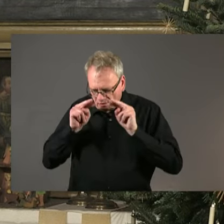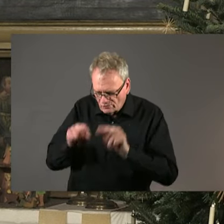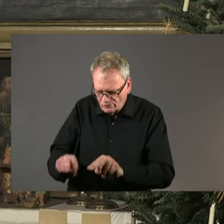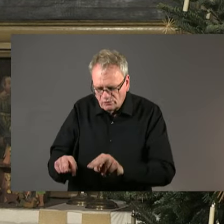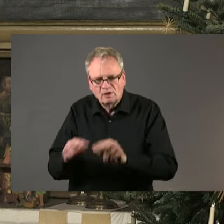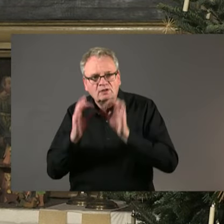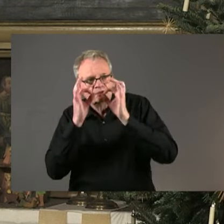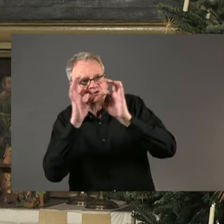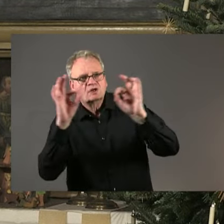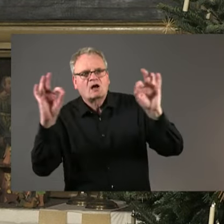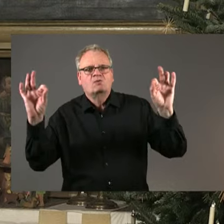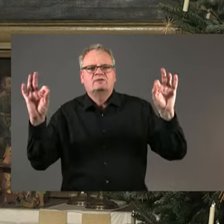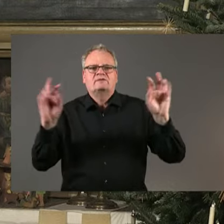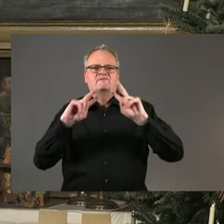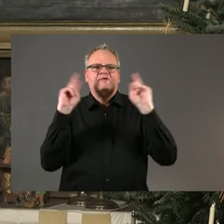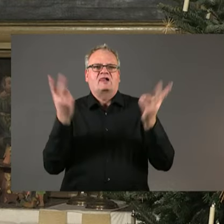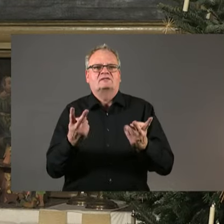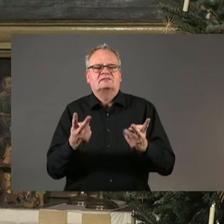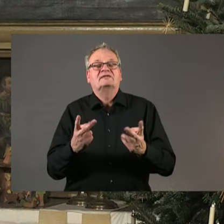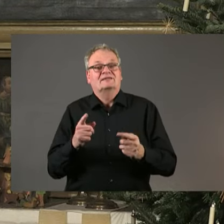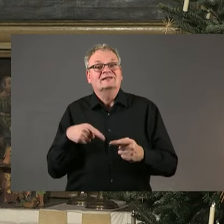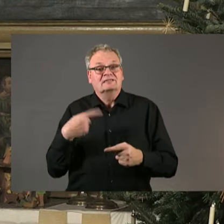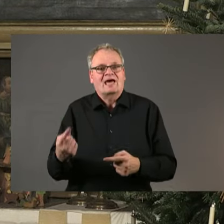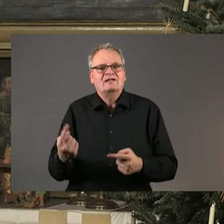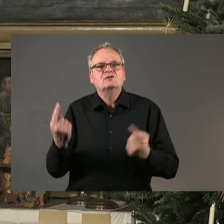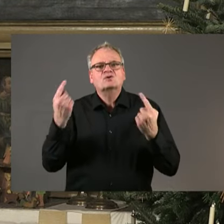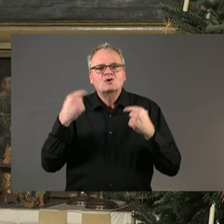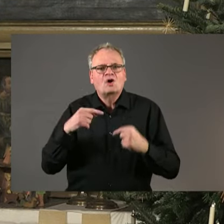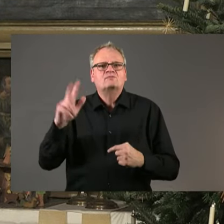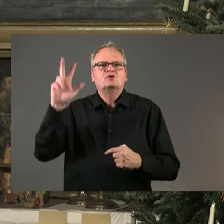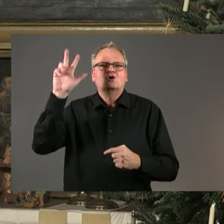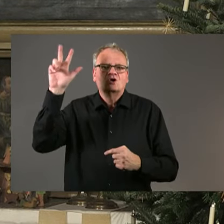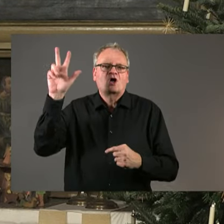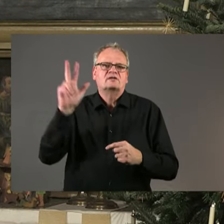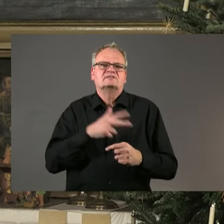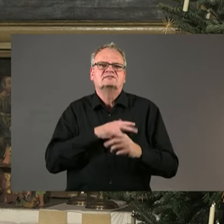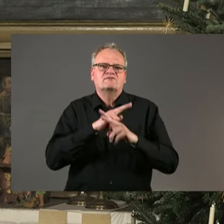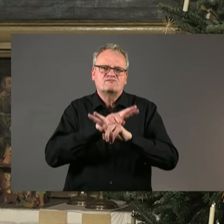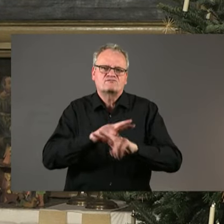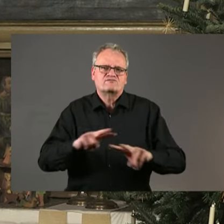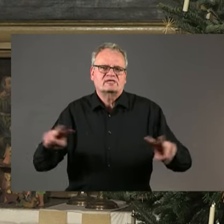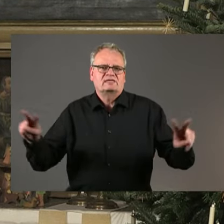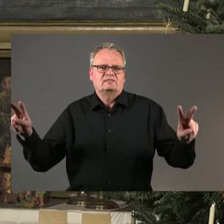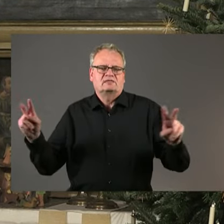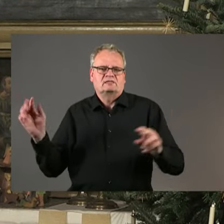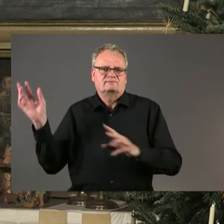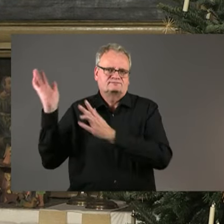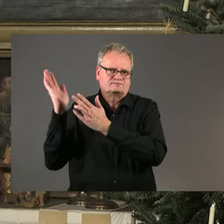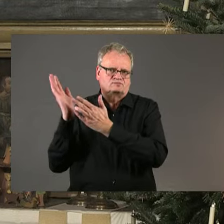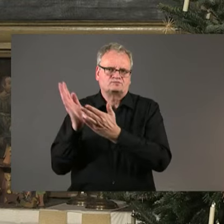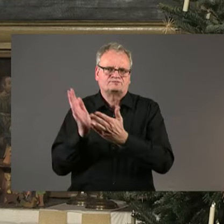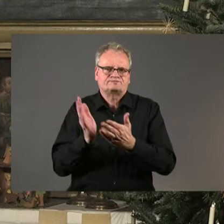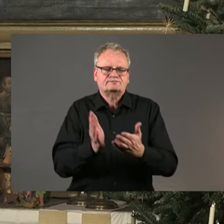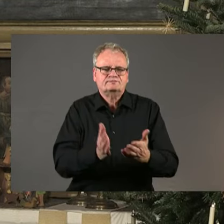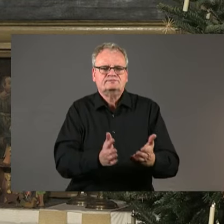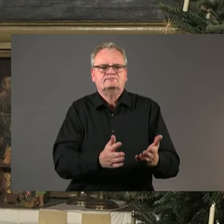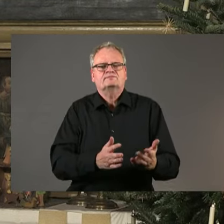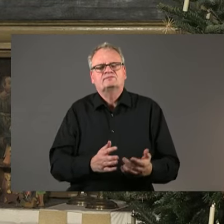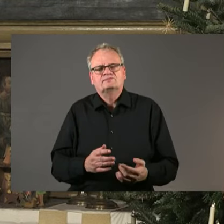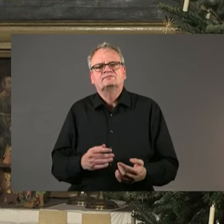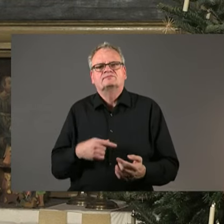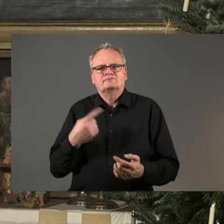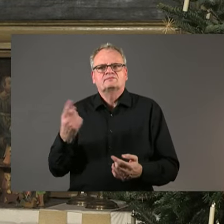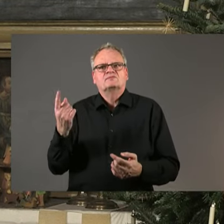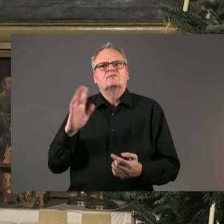Dann und nur dann wird Gottes Friede zu euch kommen, zu den Menschen, deren Tun